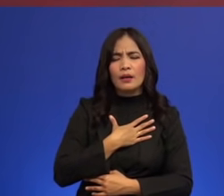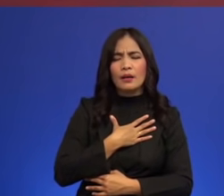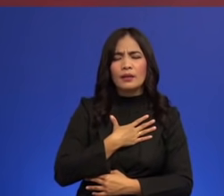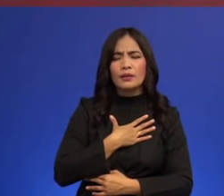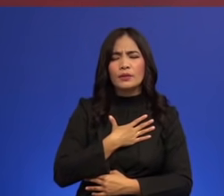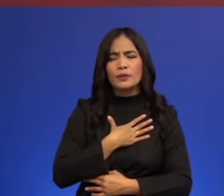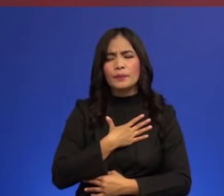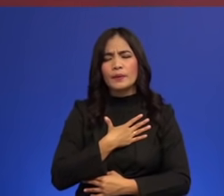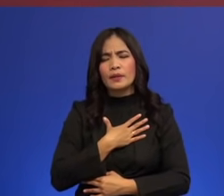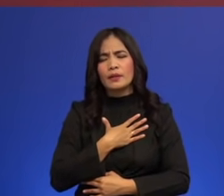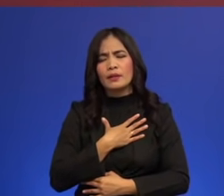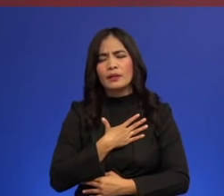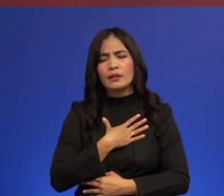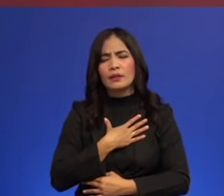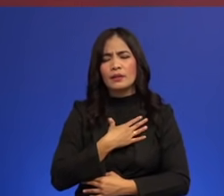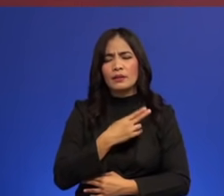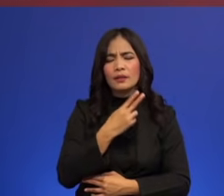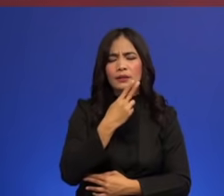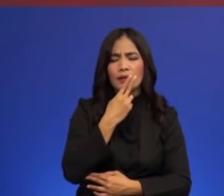Aku